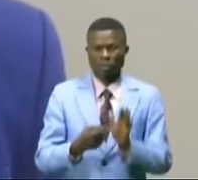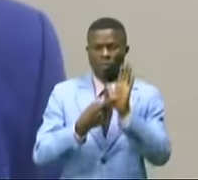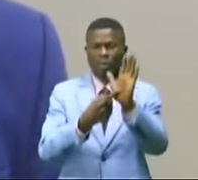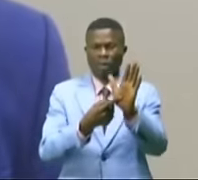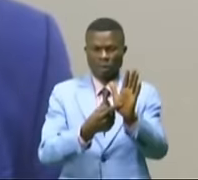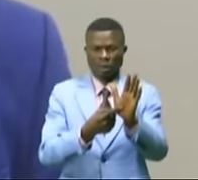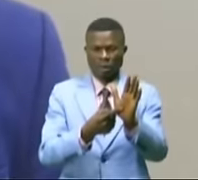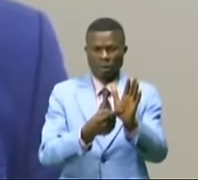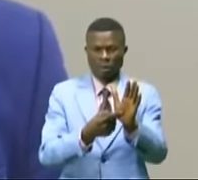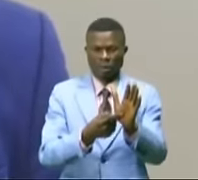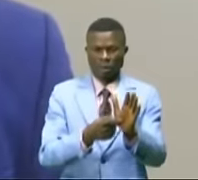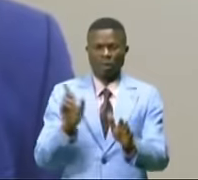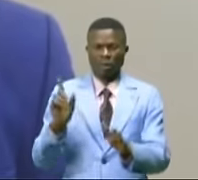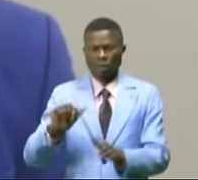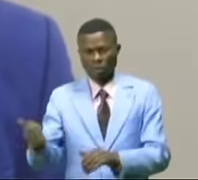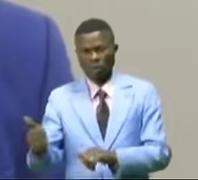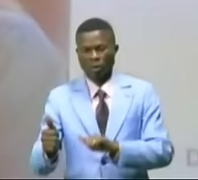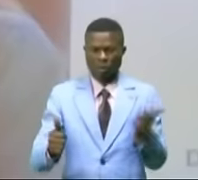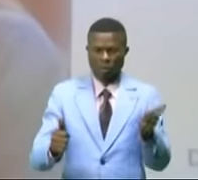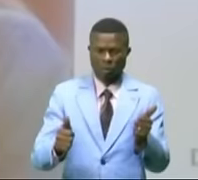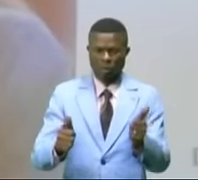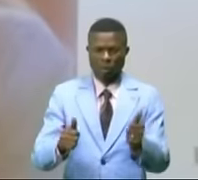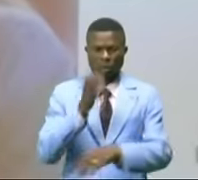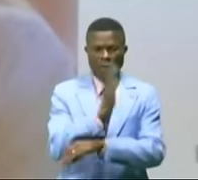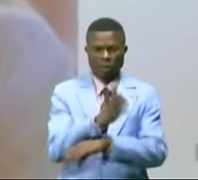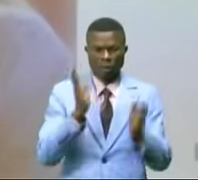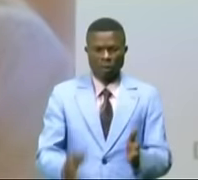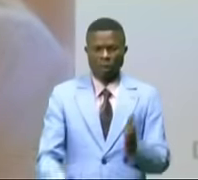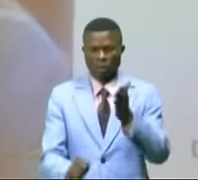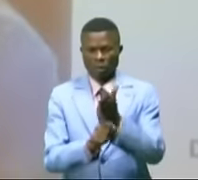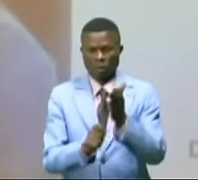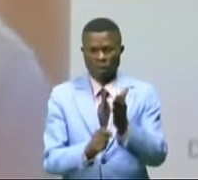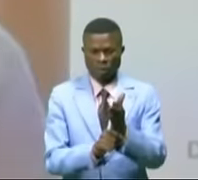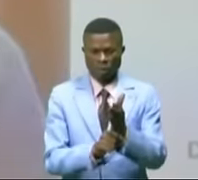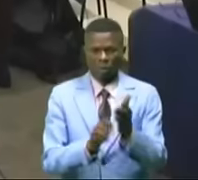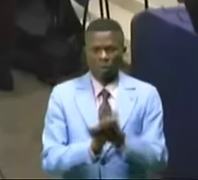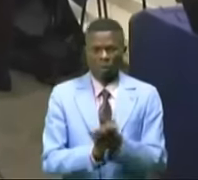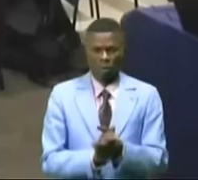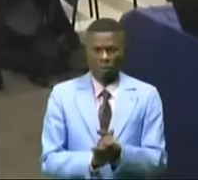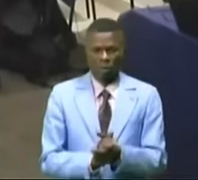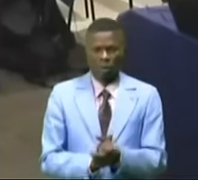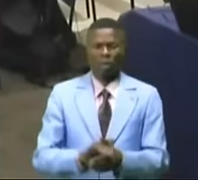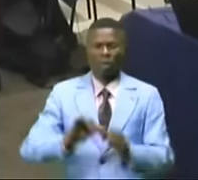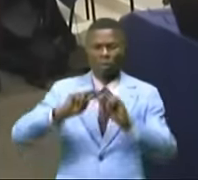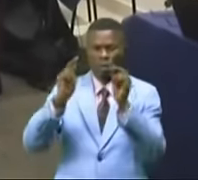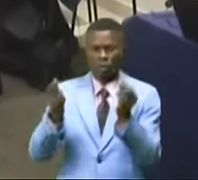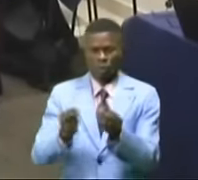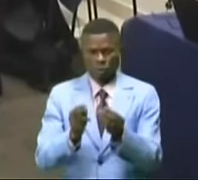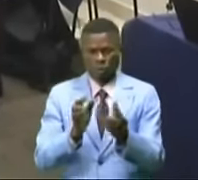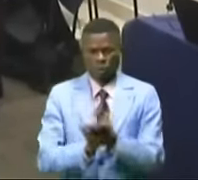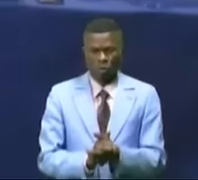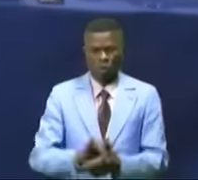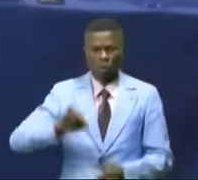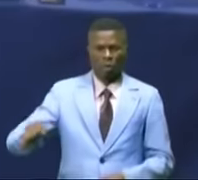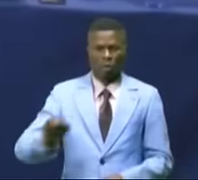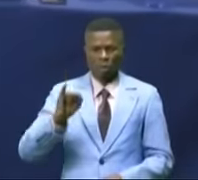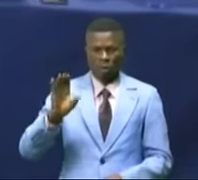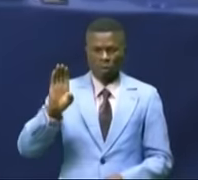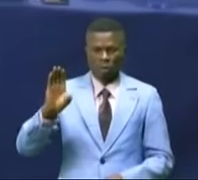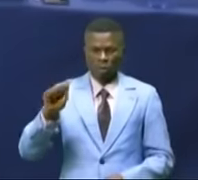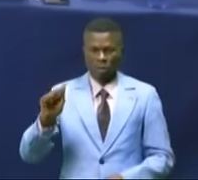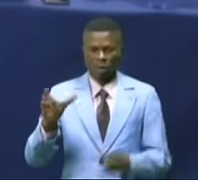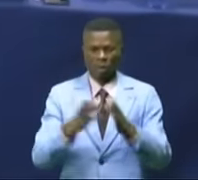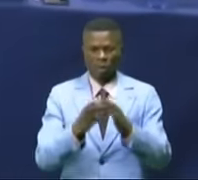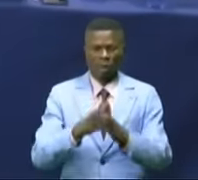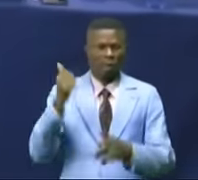présentation faite respectivement par la conseillère technique Yoshi Mizogami de l'équipe de gouvernance de l'AGIGA et le